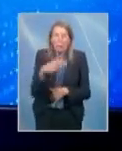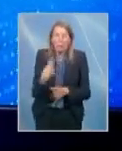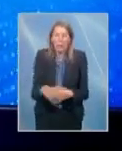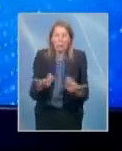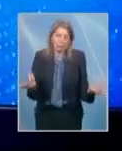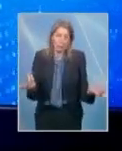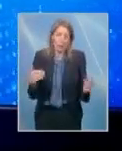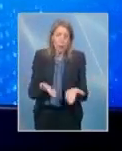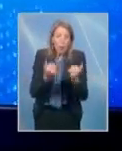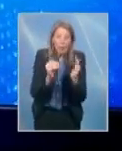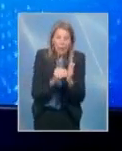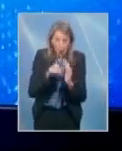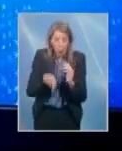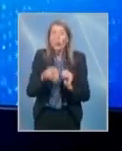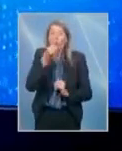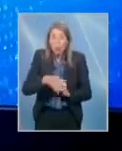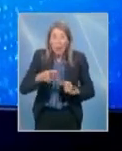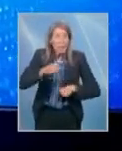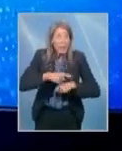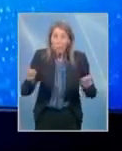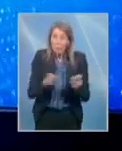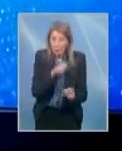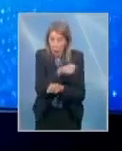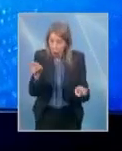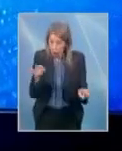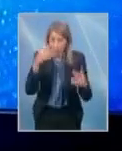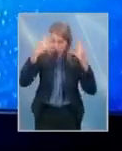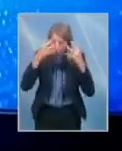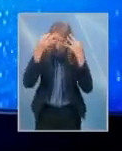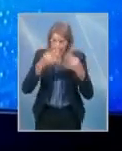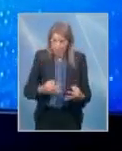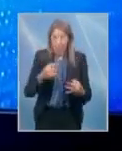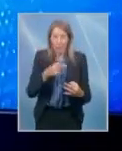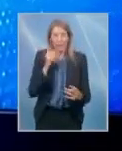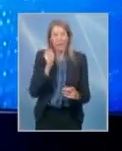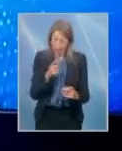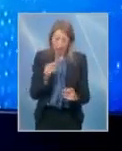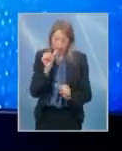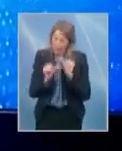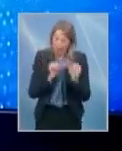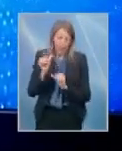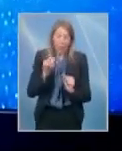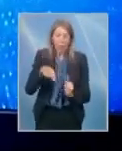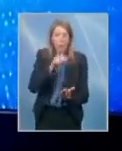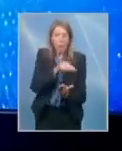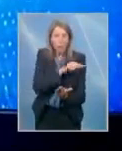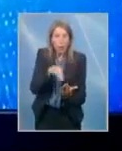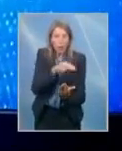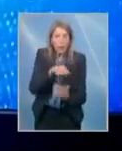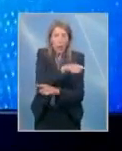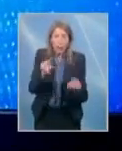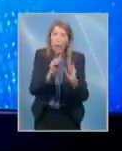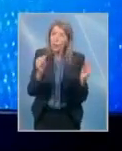E questo succederà a breve, quindi dovreste iniziare a ragionare seriamente e cambiare il vostro modo di vedere le cose e anche cambiare il modo di votare. Siete giovani, non